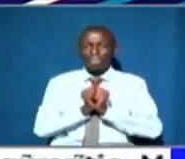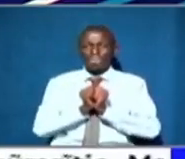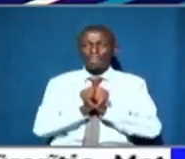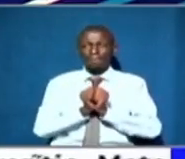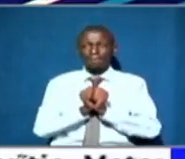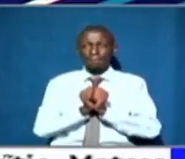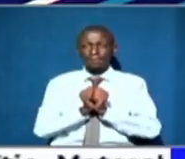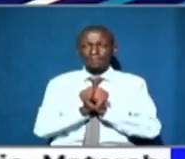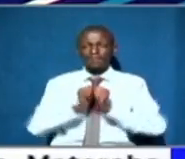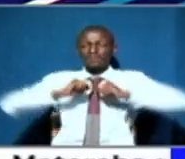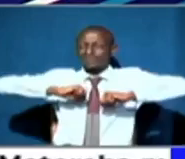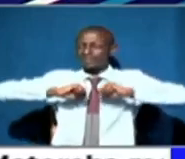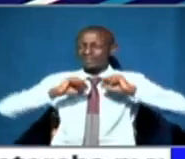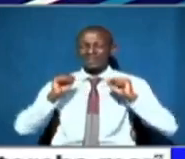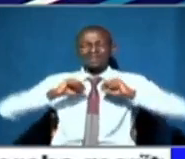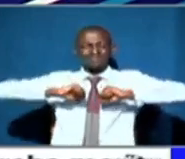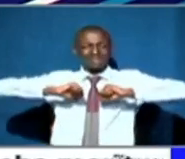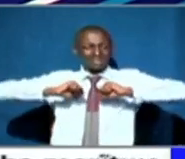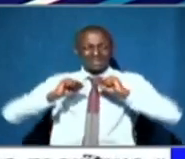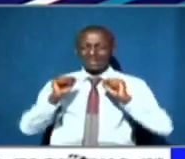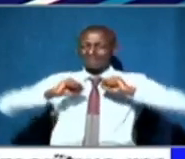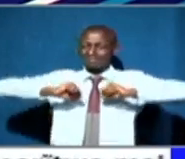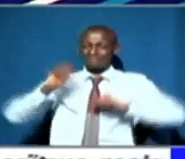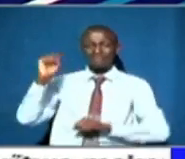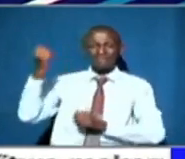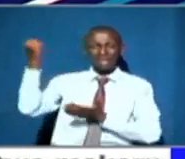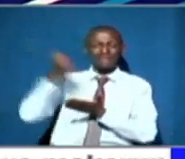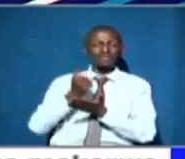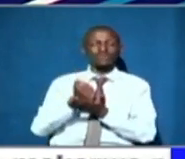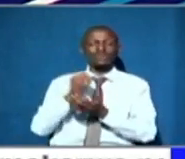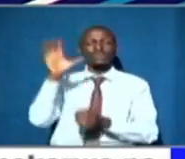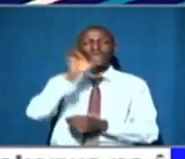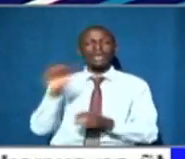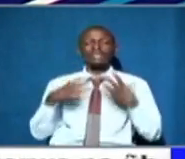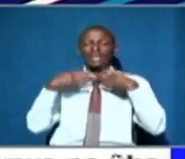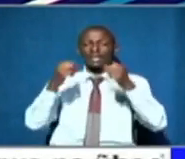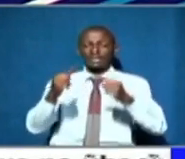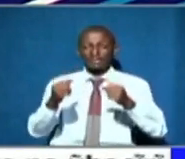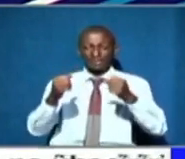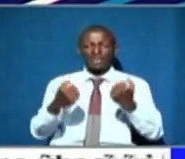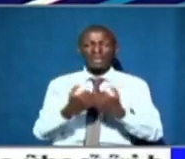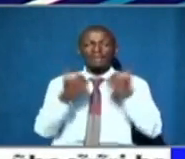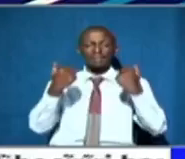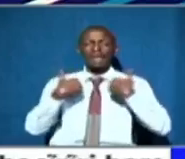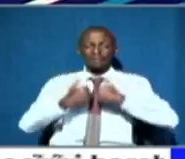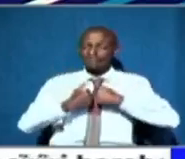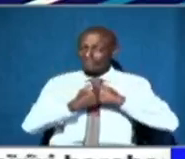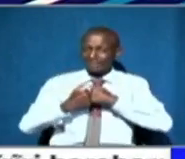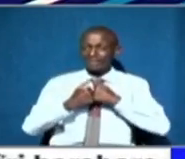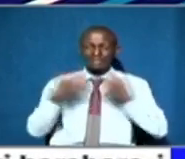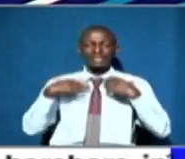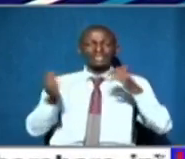wa mbere nitukenete muno ni president gucagura muthuri ucio tondu akorwo kuri muthuri urakorire ministry editu ni ucio